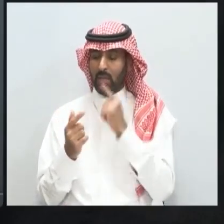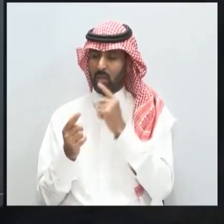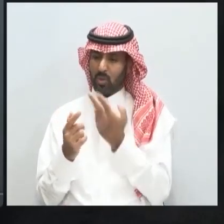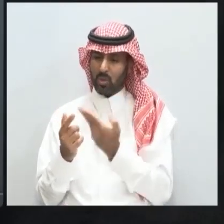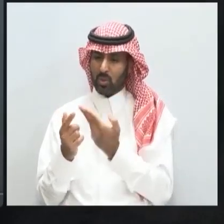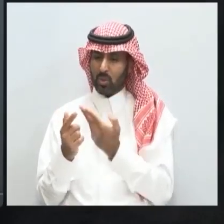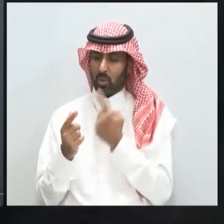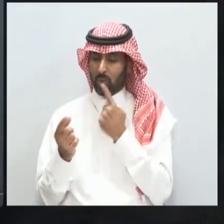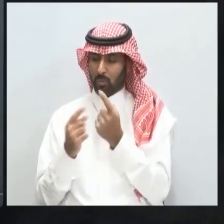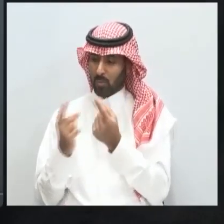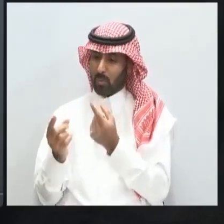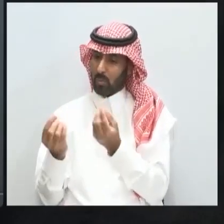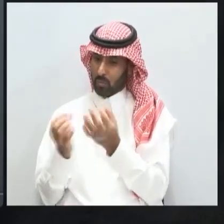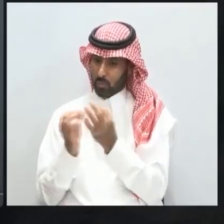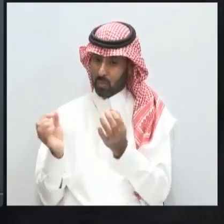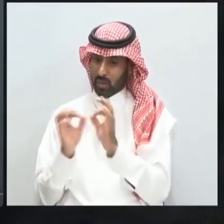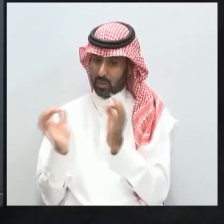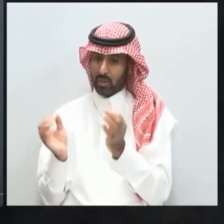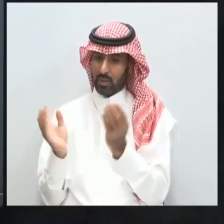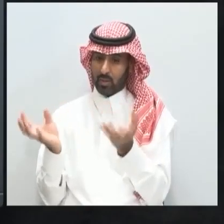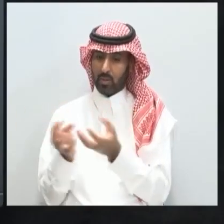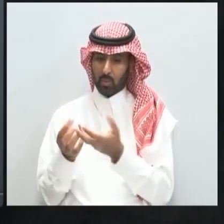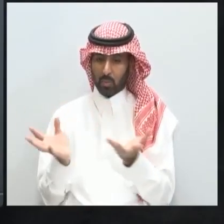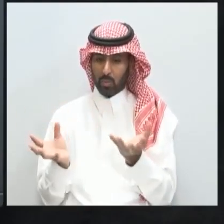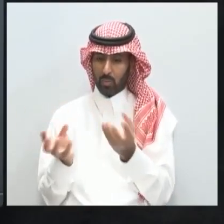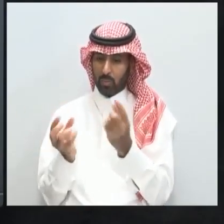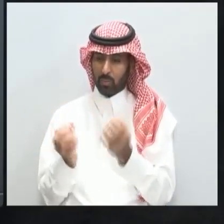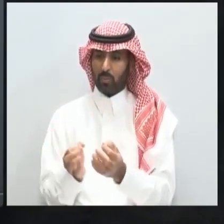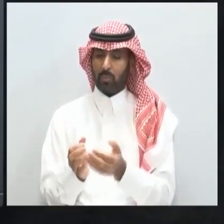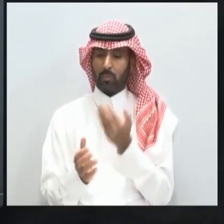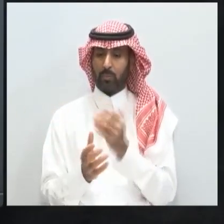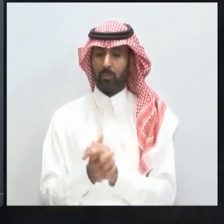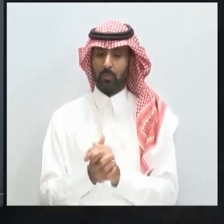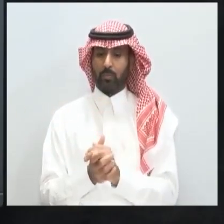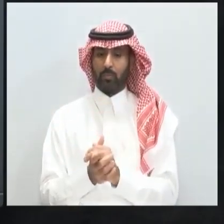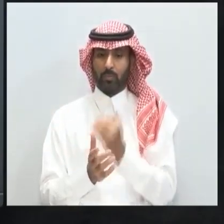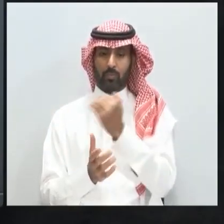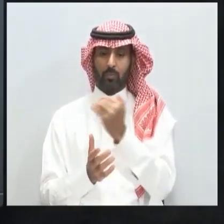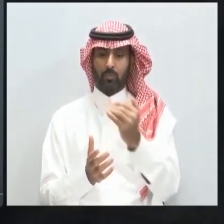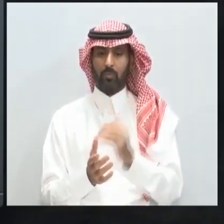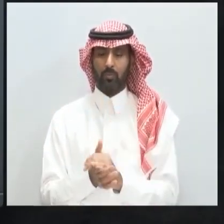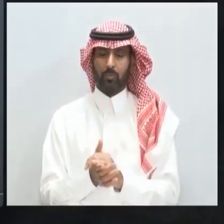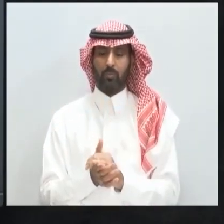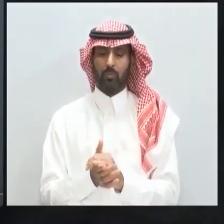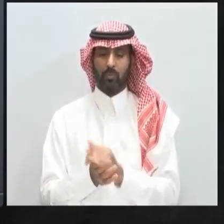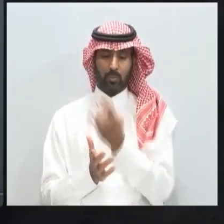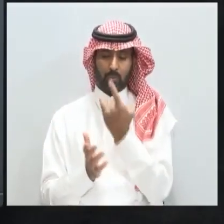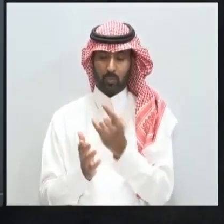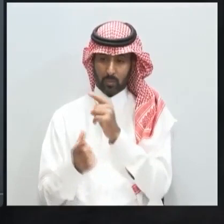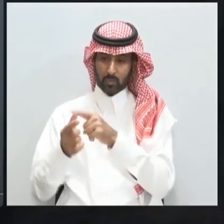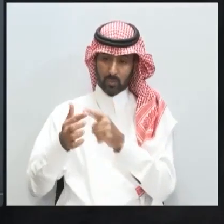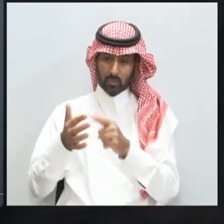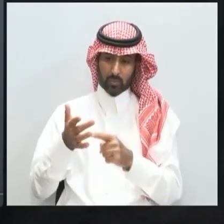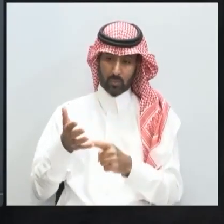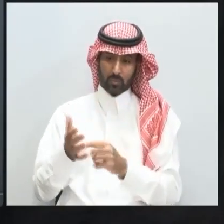والبعض بالبعض اكتفى ومن درى الجميع حاز الشرفا هذه هي مسائل العلم العشره التي